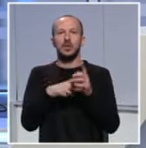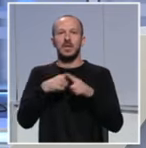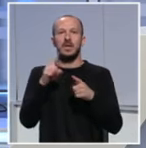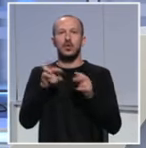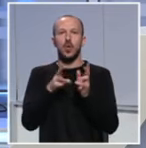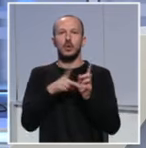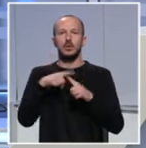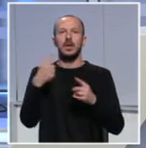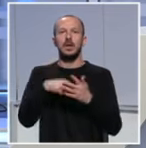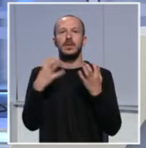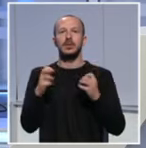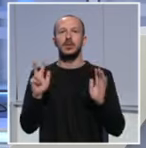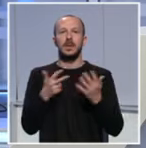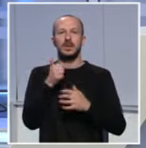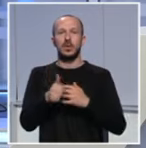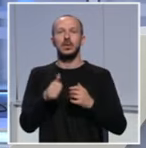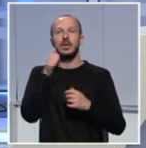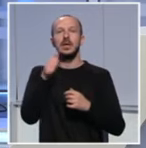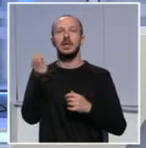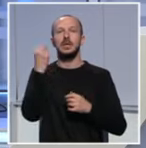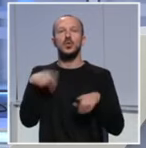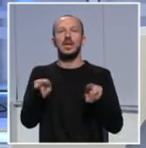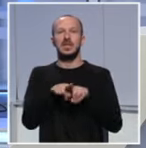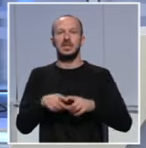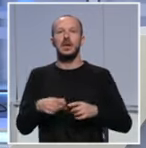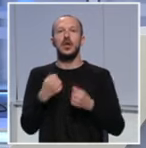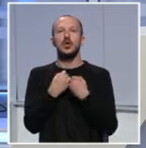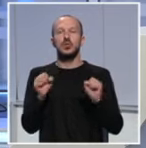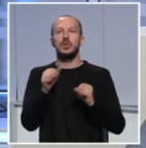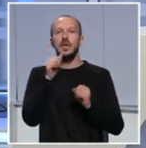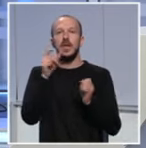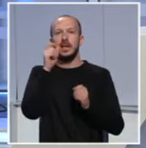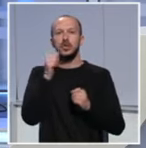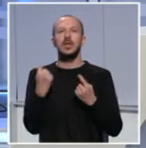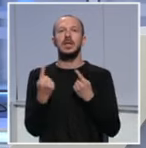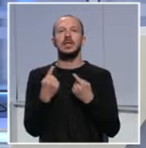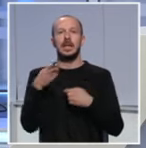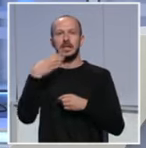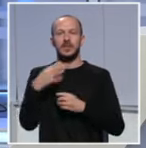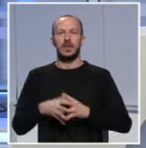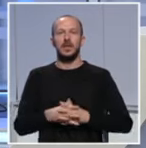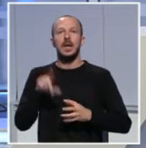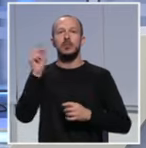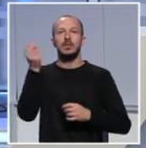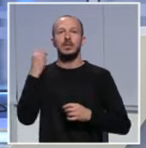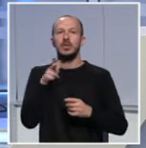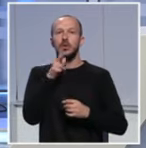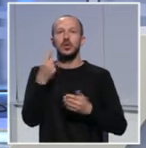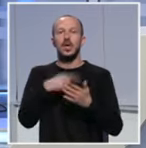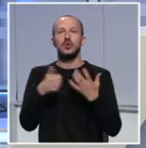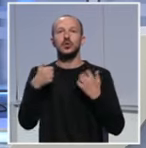front 1918. godine za dan srpskog jedinstva, slobode i nacionalne zastave. Republika Srpska